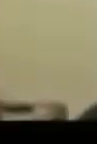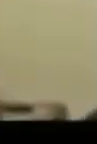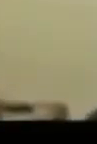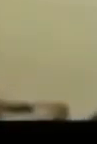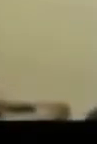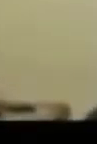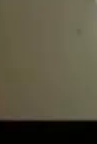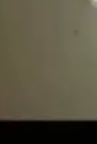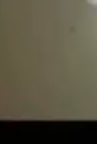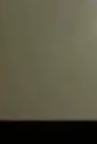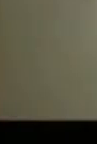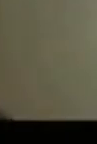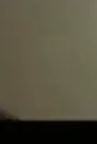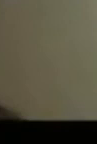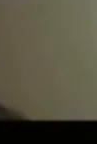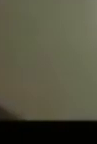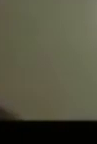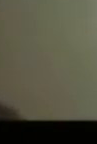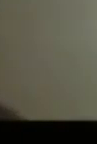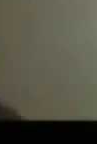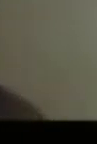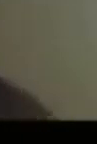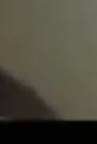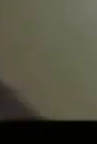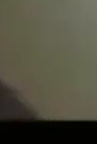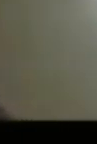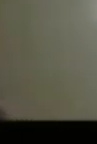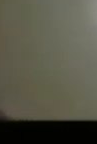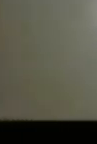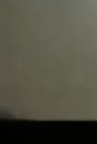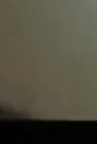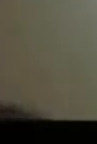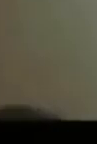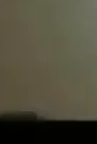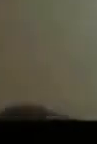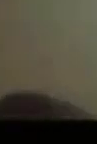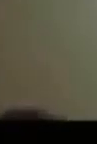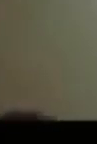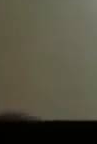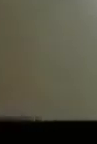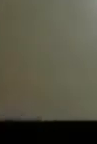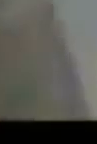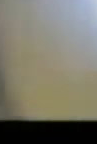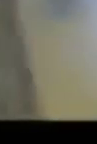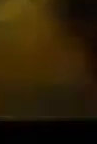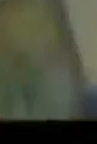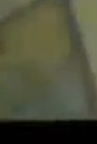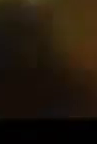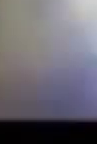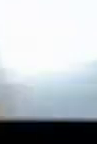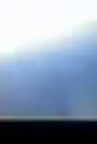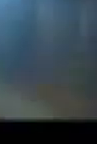הם כבר לא, הם לא נותנים בונוסים, שכחתי. טוב, לא נורא. מגיע לך בונוס. מאיה איידן, בונוס ממני קיבלת. תודה רבה